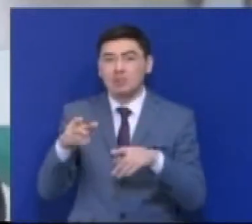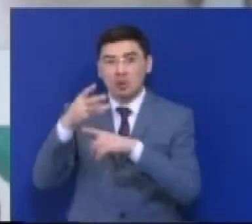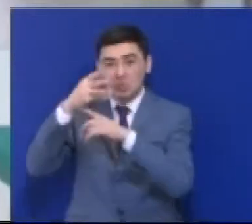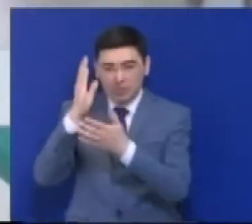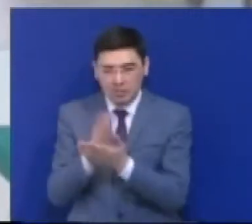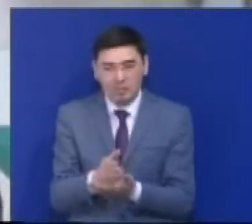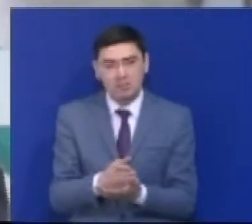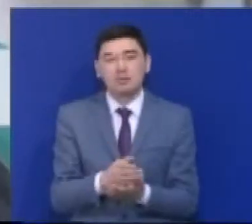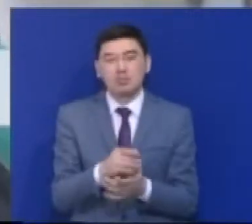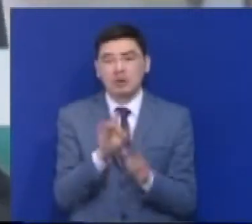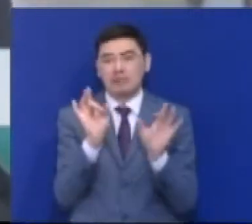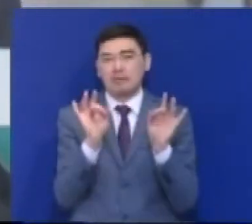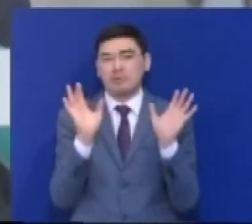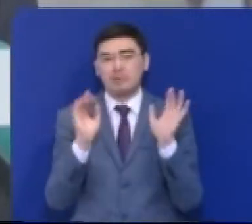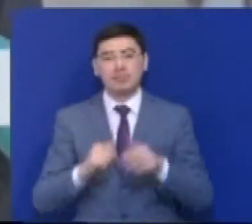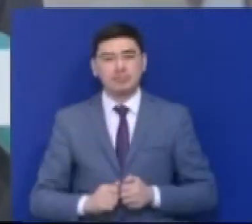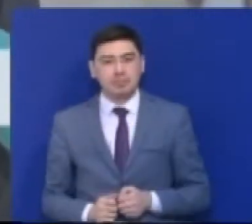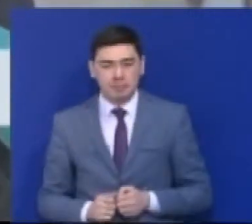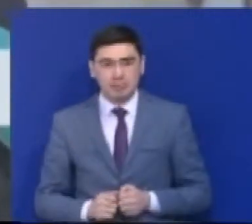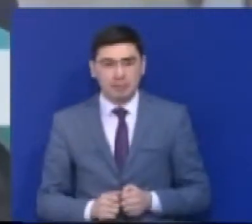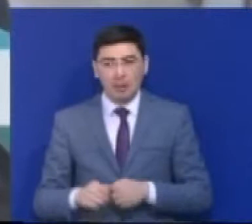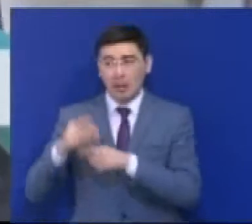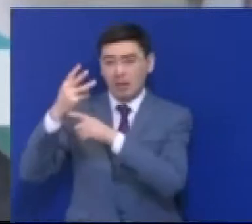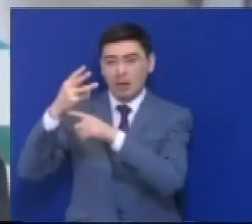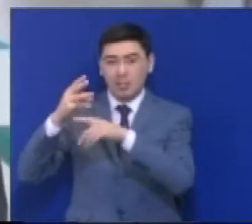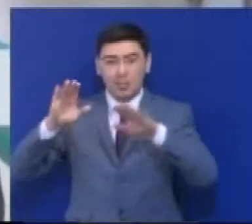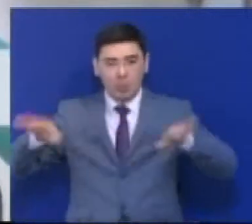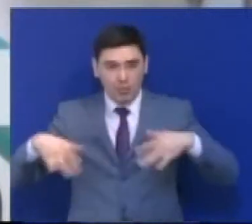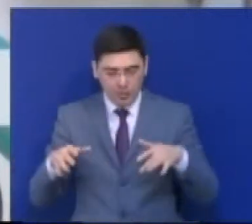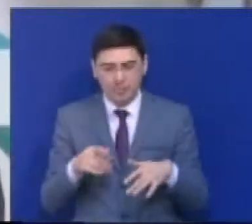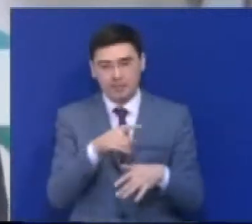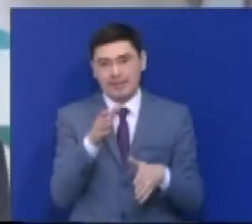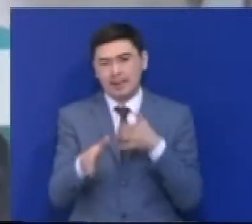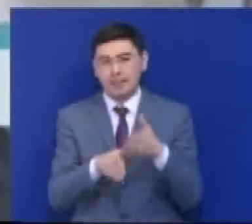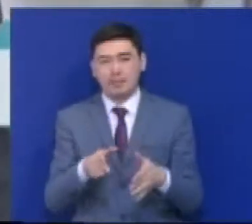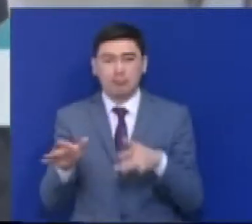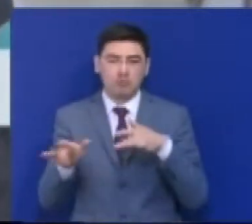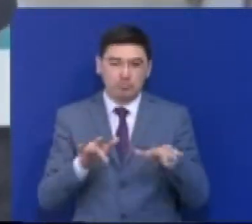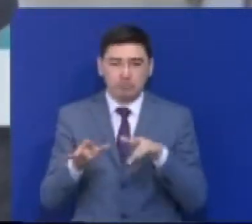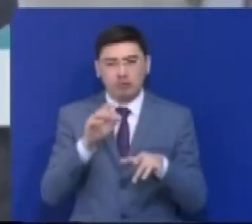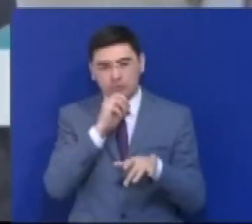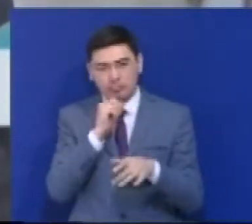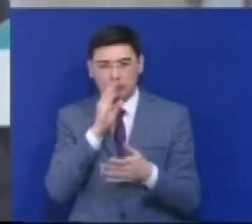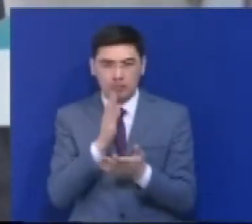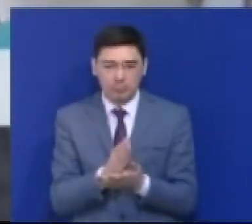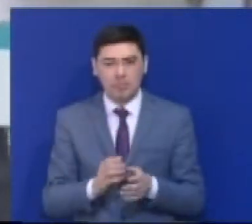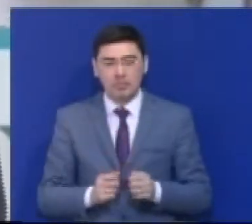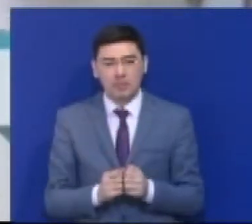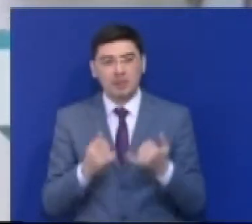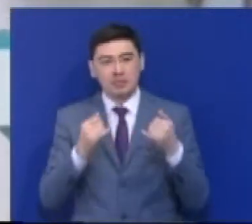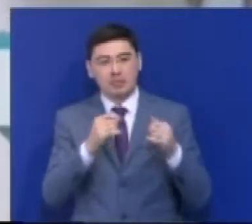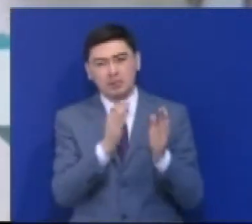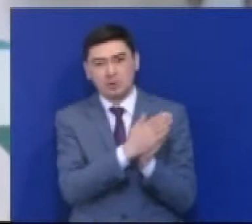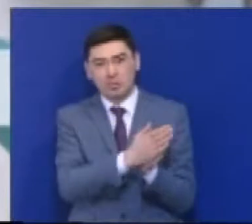места. Біздің қалада олар бәрін меңгеріп алды. Камера алмайтын жерлерді біледі. Қоғамдық көліктерде камералар жоқ. Біз автопарк иелеріне